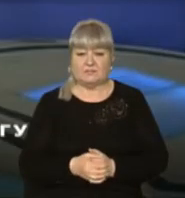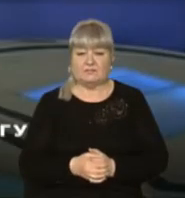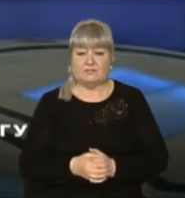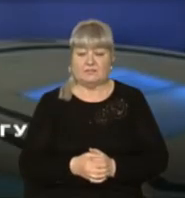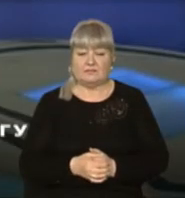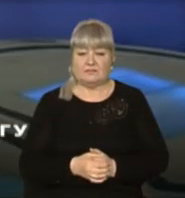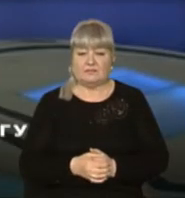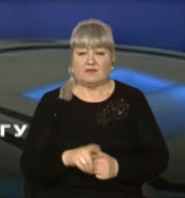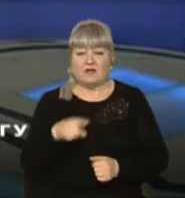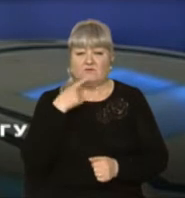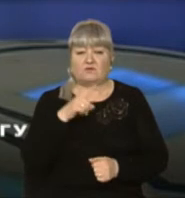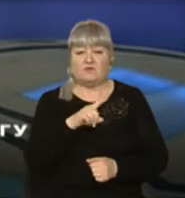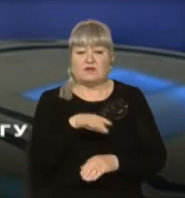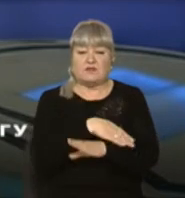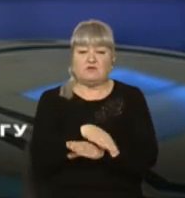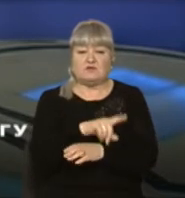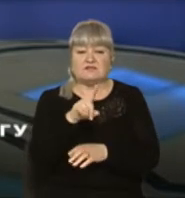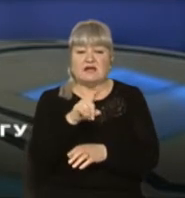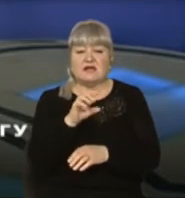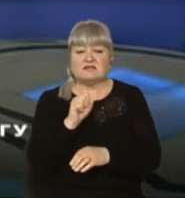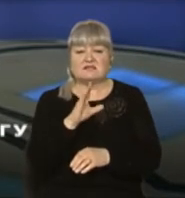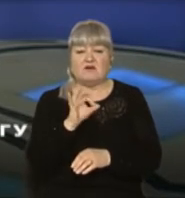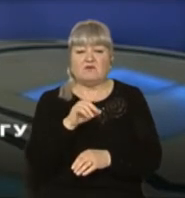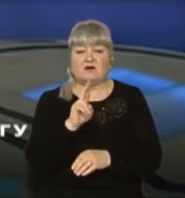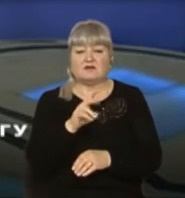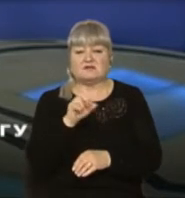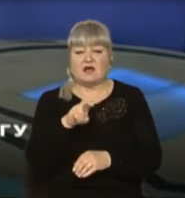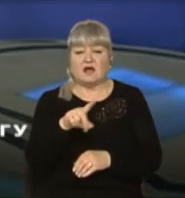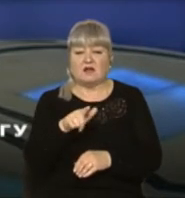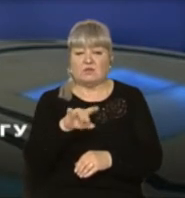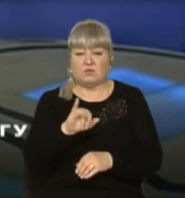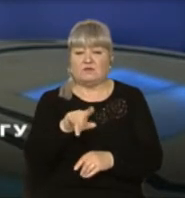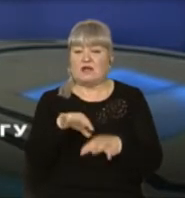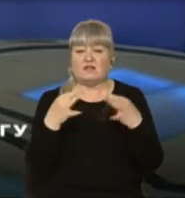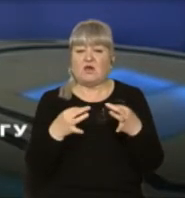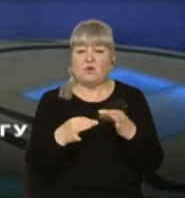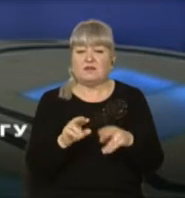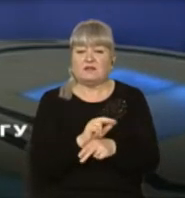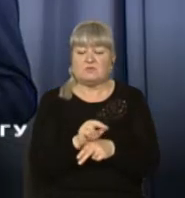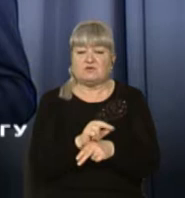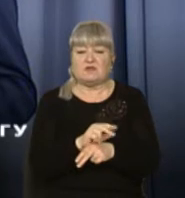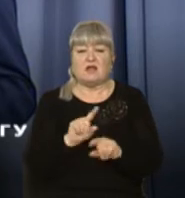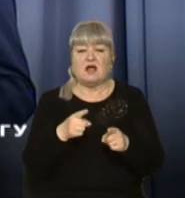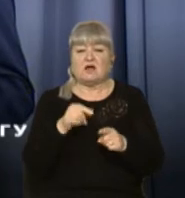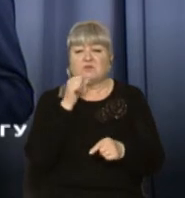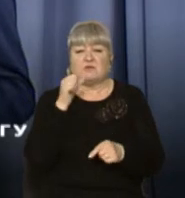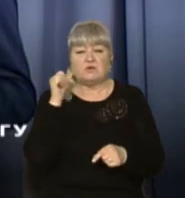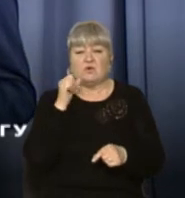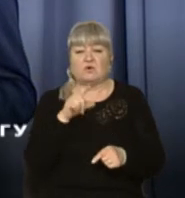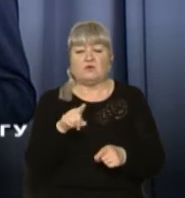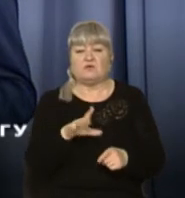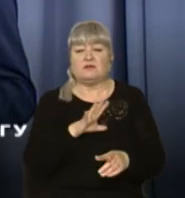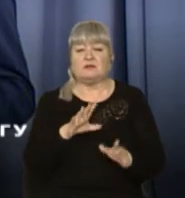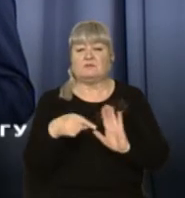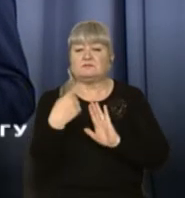за вулицю Завокзальну, та, яка не ремонтувалася, ніколи. З ваших слів, так. Ще навіть минулого року. Чому минулого року не піднімали цього